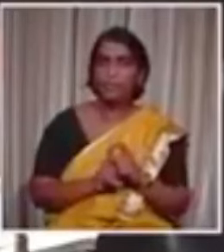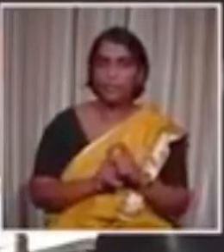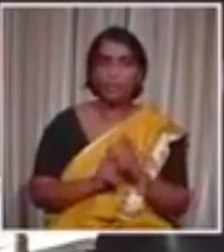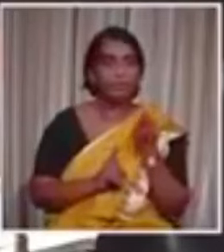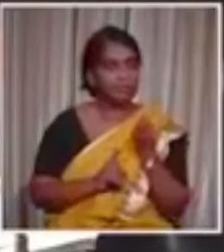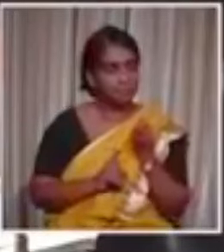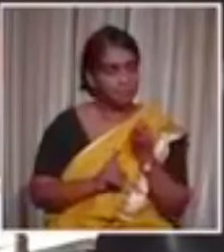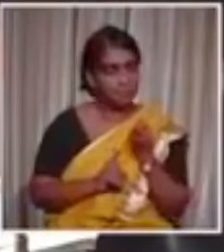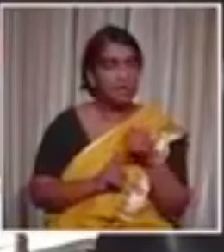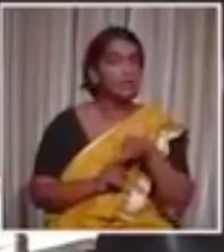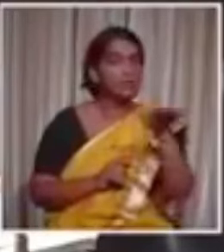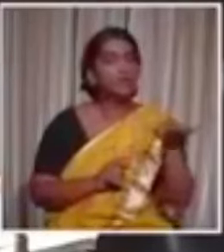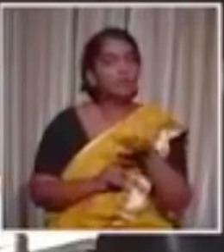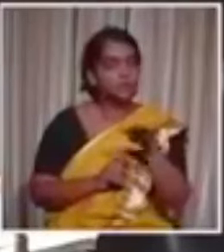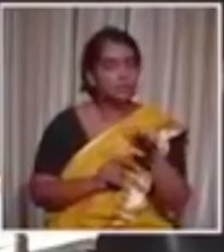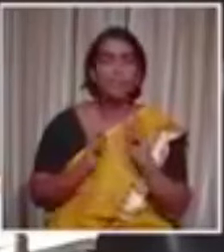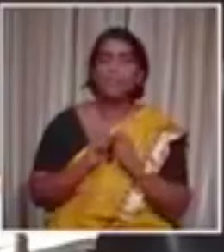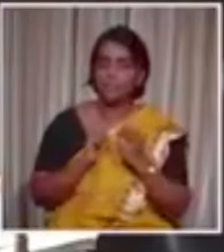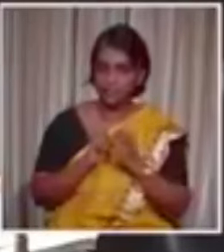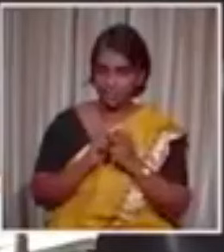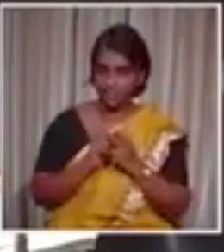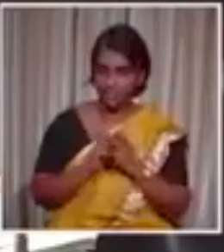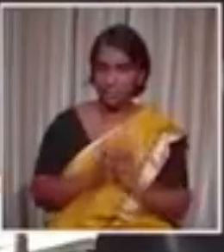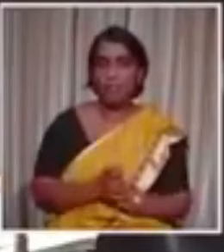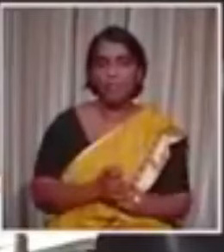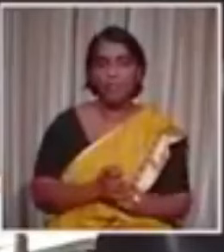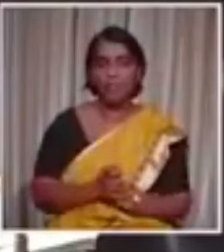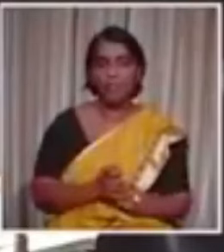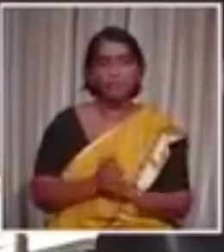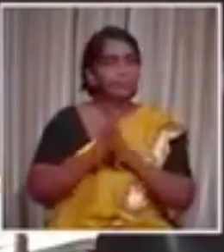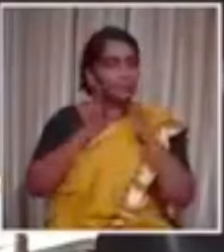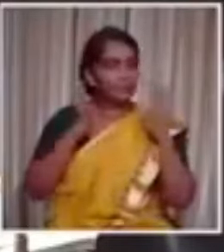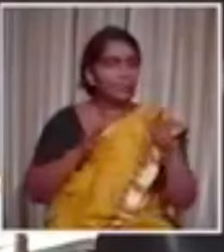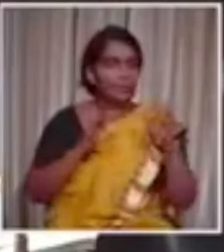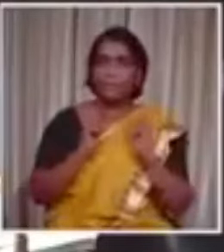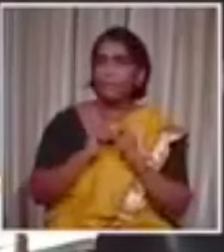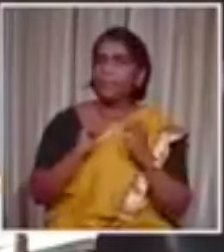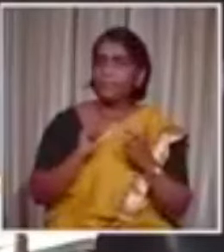ආර්ථික සමාජීය අර්බුදයක. බොහෝ අය මේ අර්බුදය